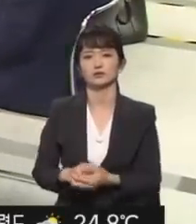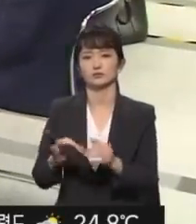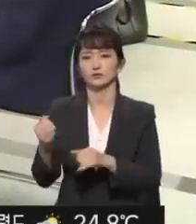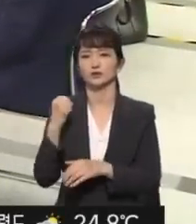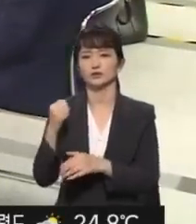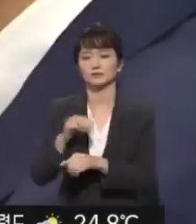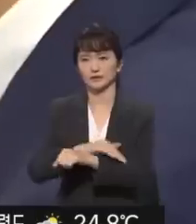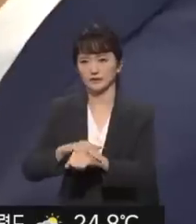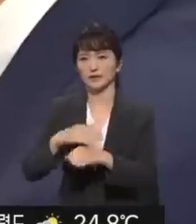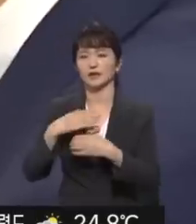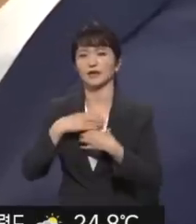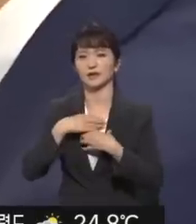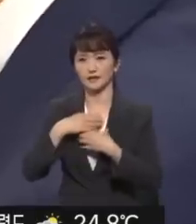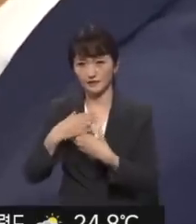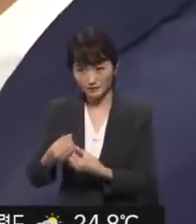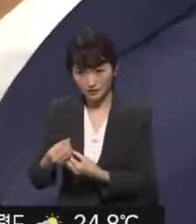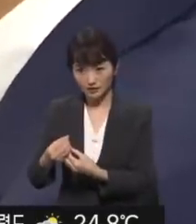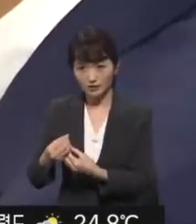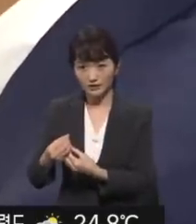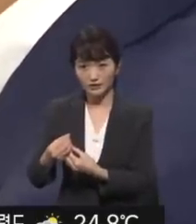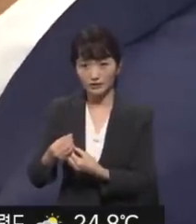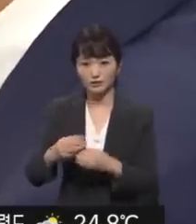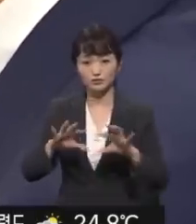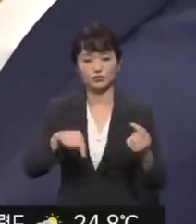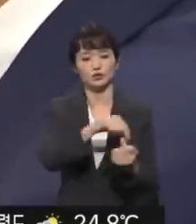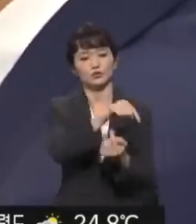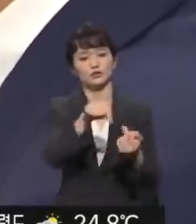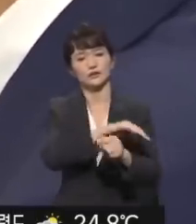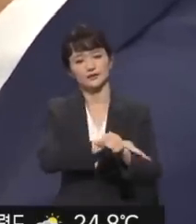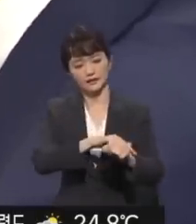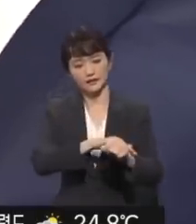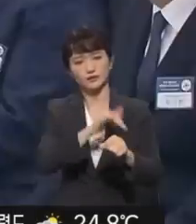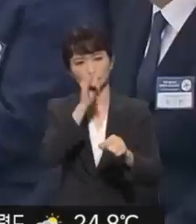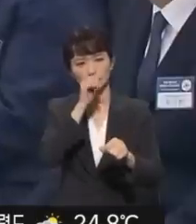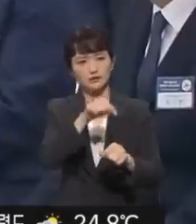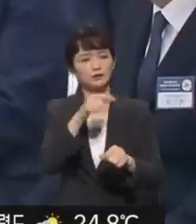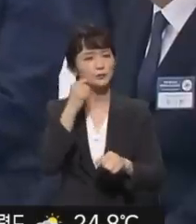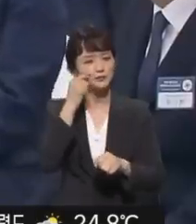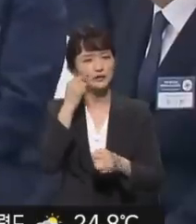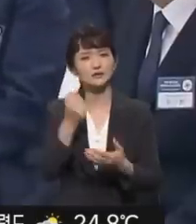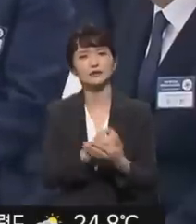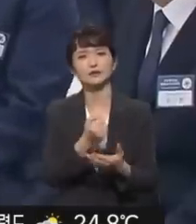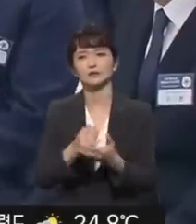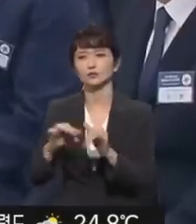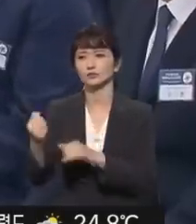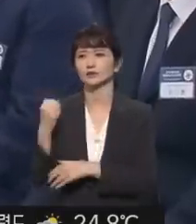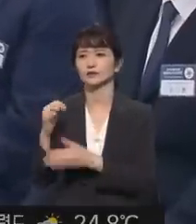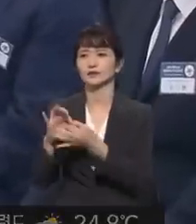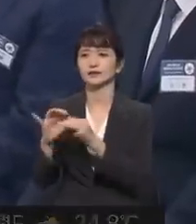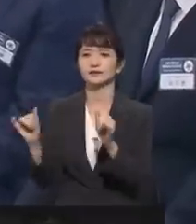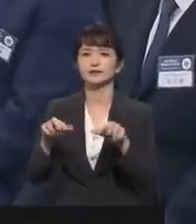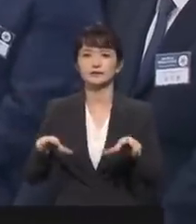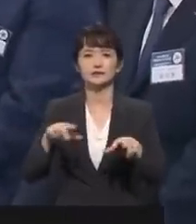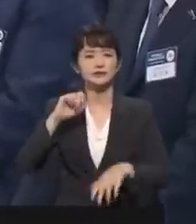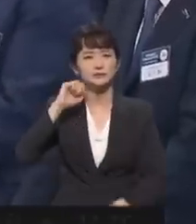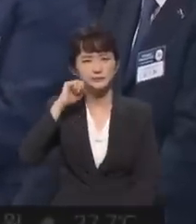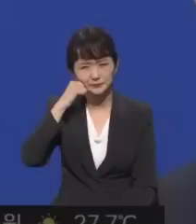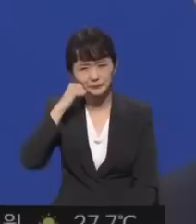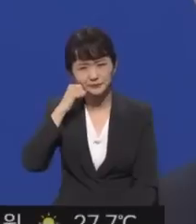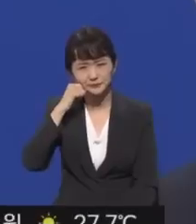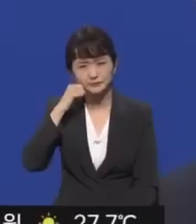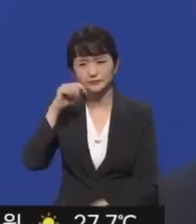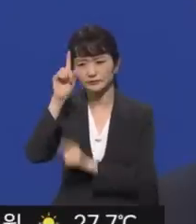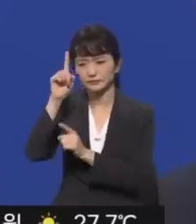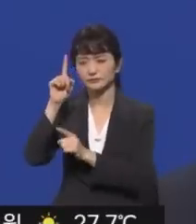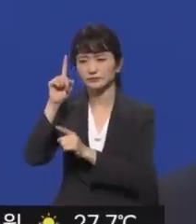국정 운영도 잘 들어가는 건데 그 부분을 놓치게 굉장히 아까운데 많은 국민의 힘 인사들이 뭐 이제는 어렵다 포용하기